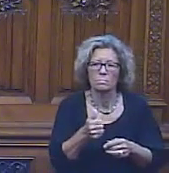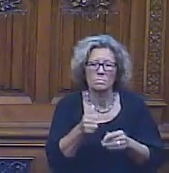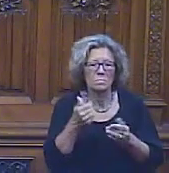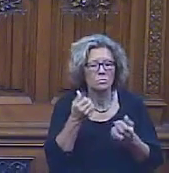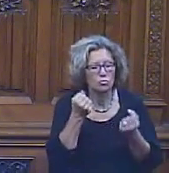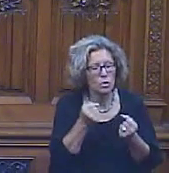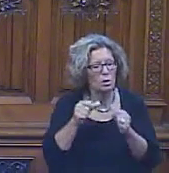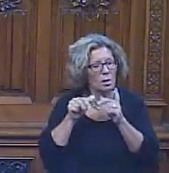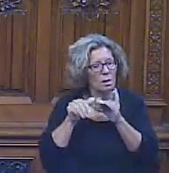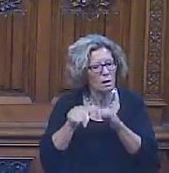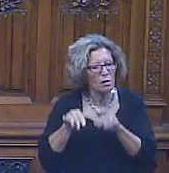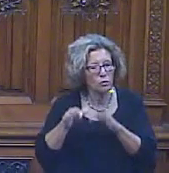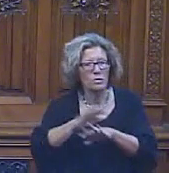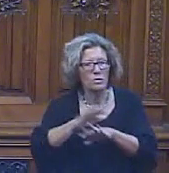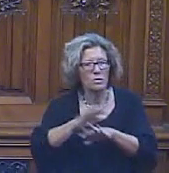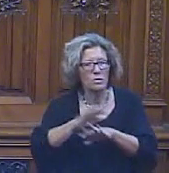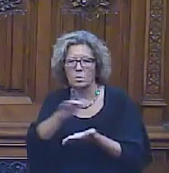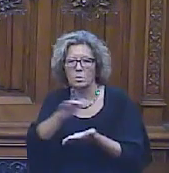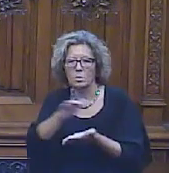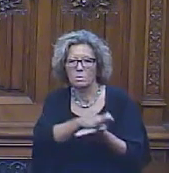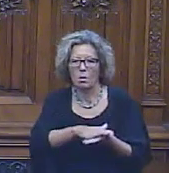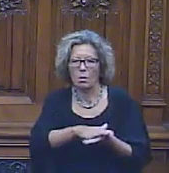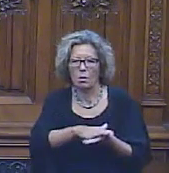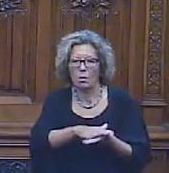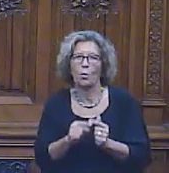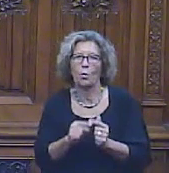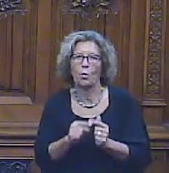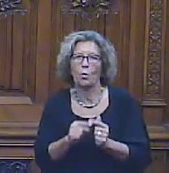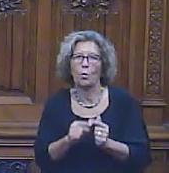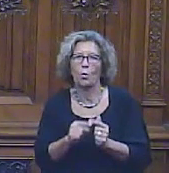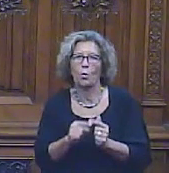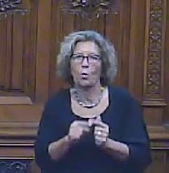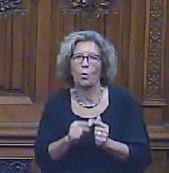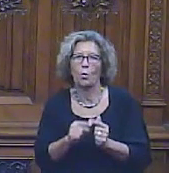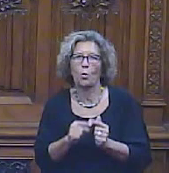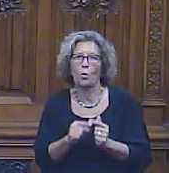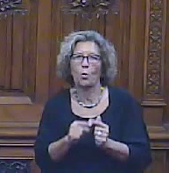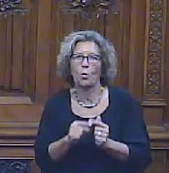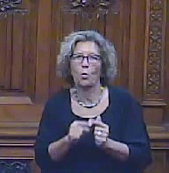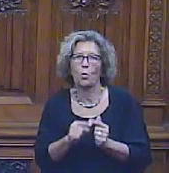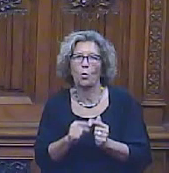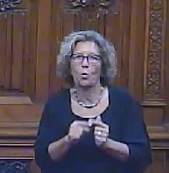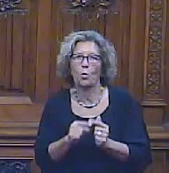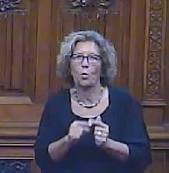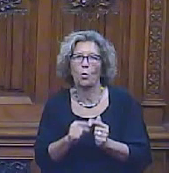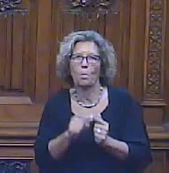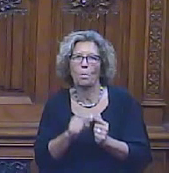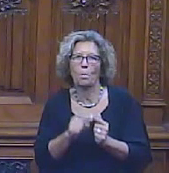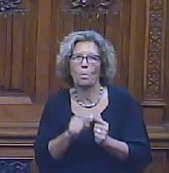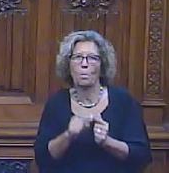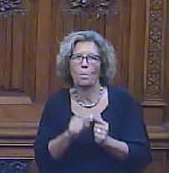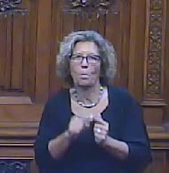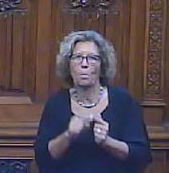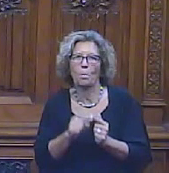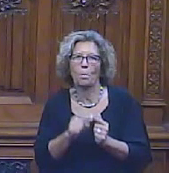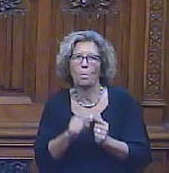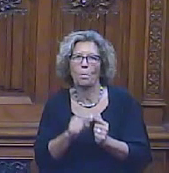Einfluss auf alle Politikfelder, wie Soziales, Gesundheit,